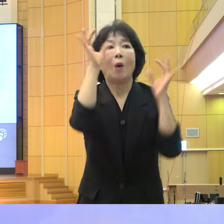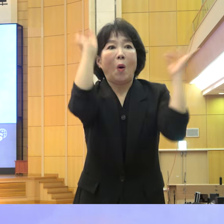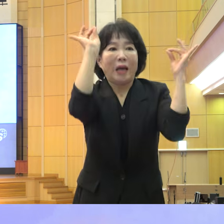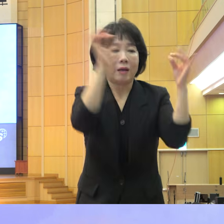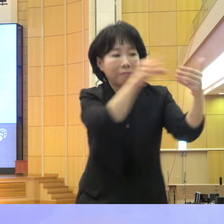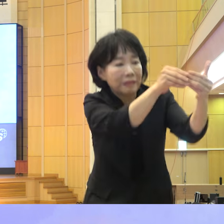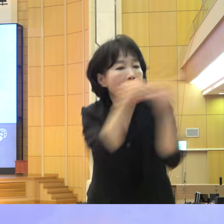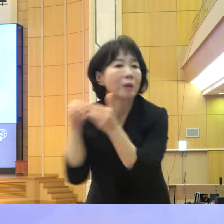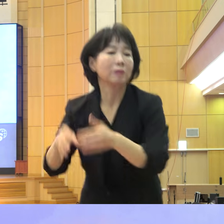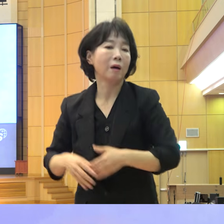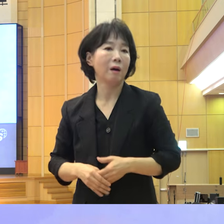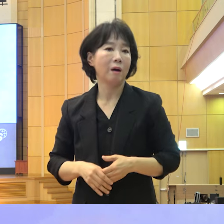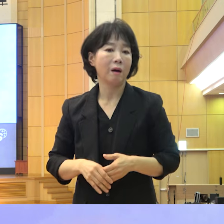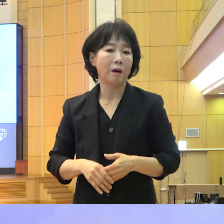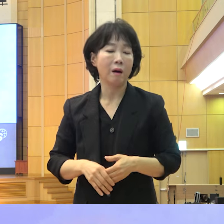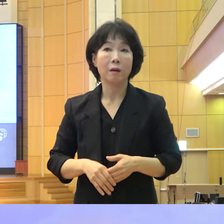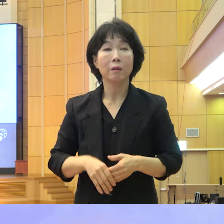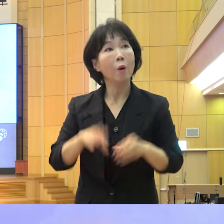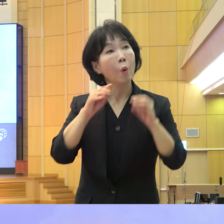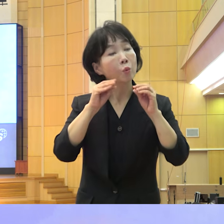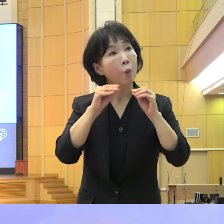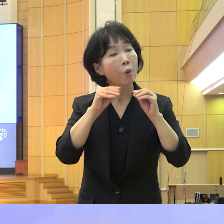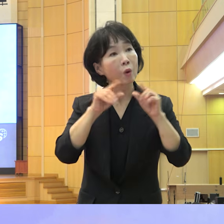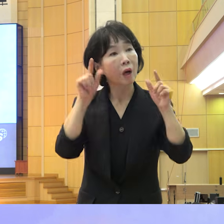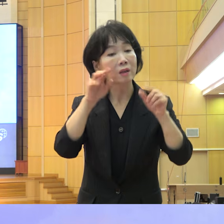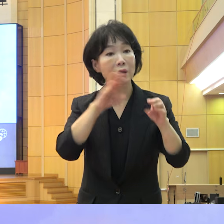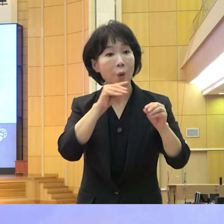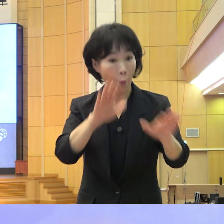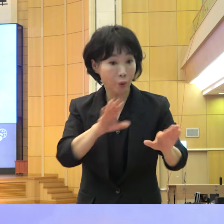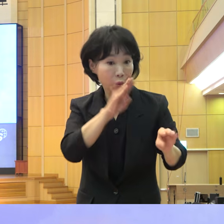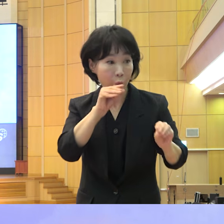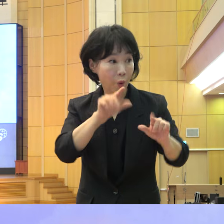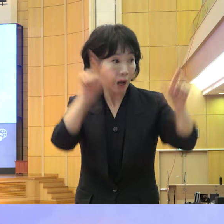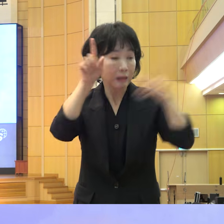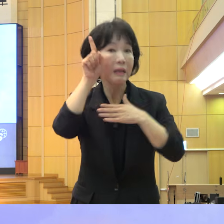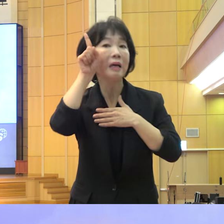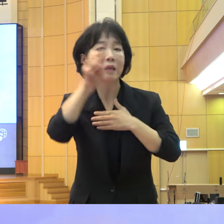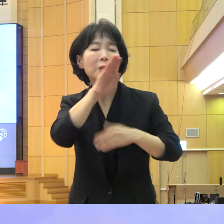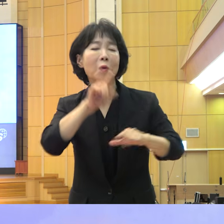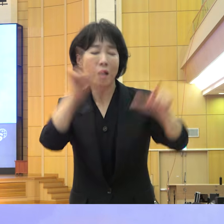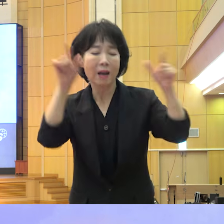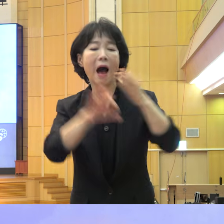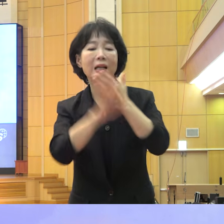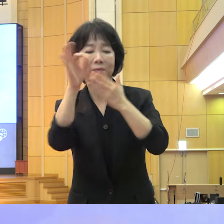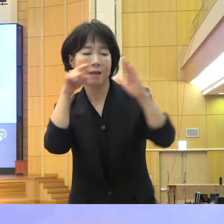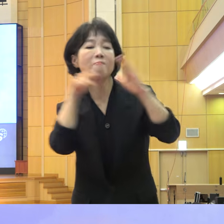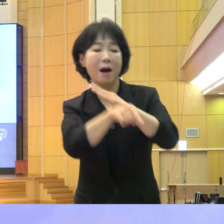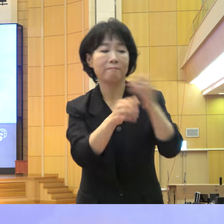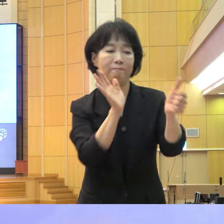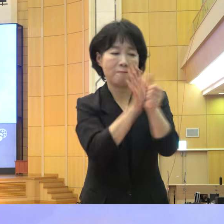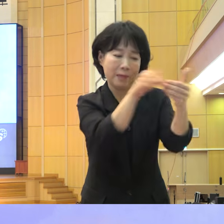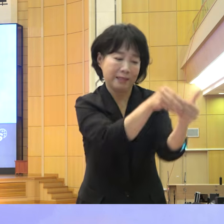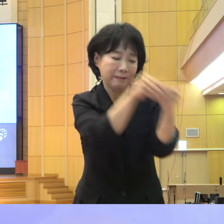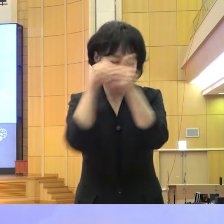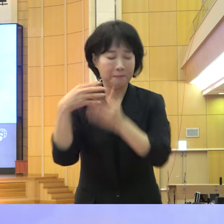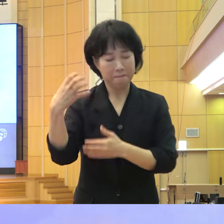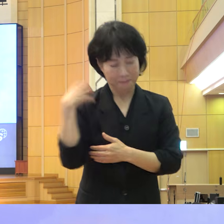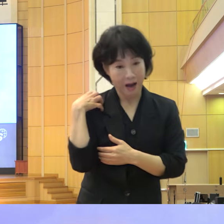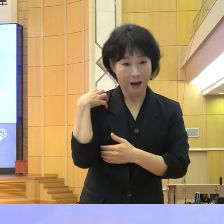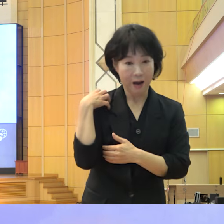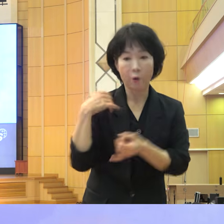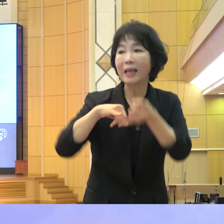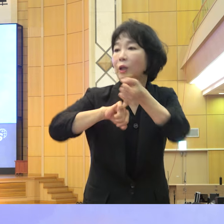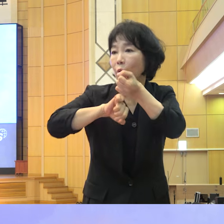그날이 토요일 날이었거든. 전도한 날이. 내일 내가 모시러 오겠습니다.